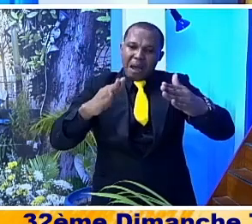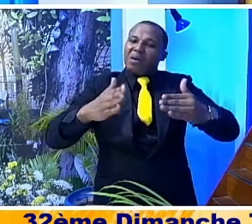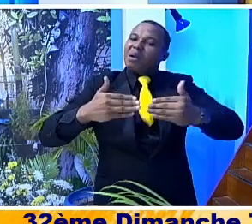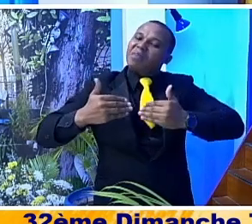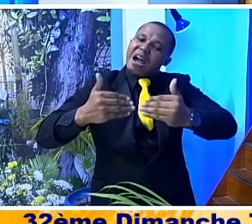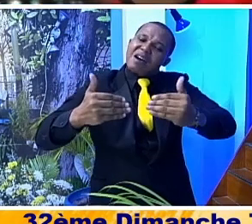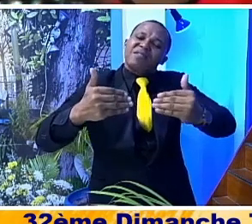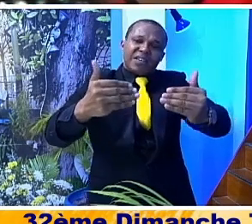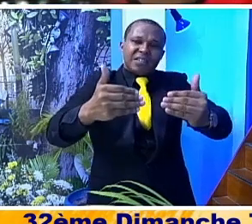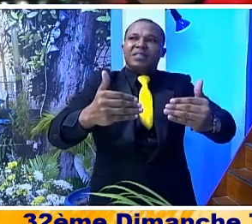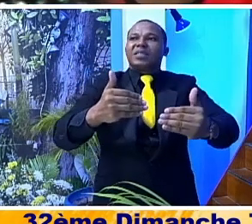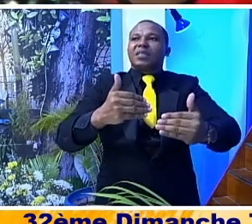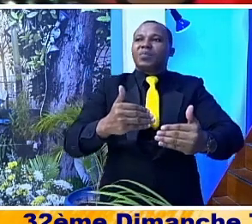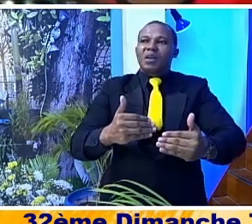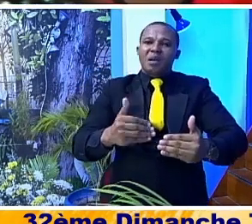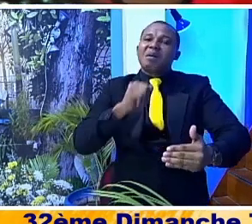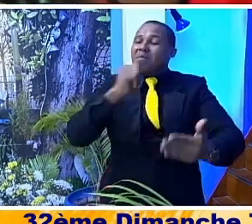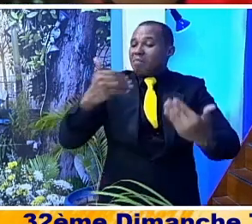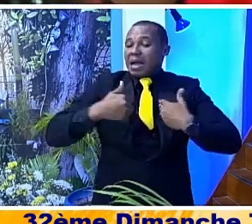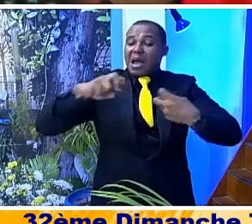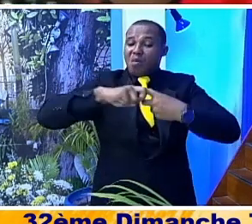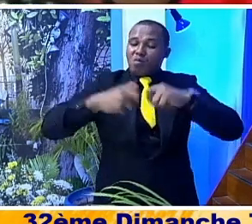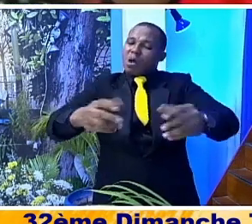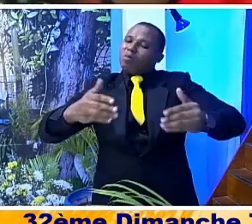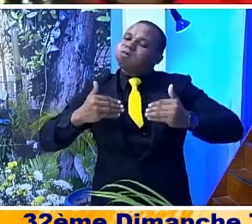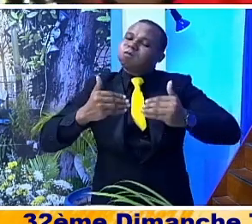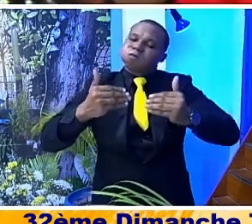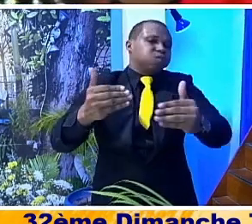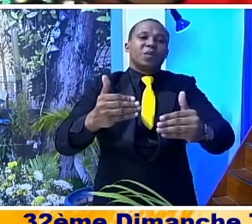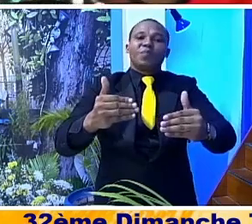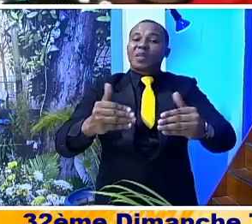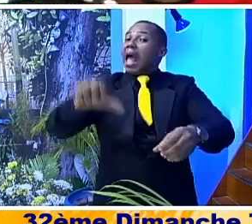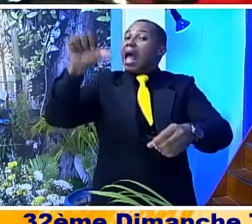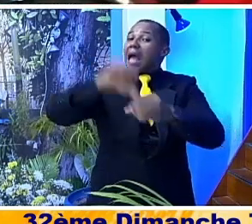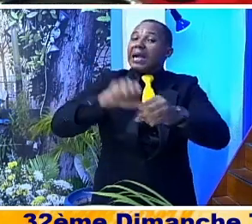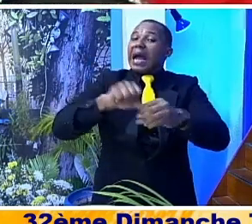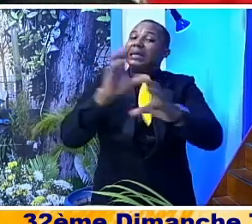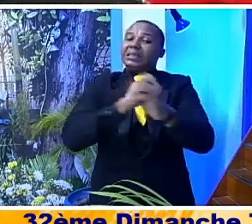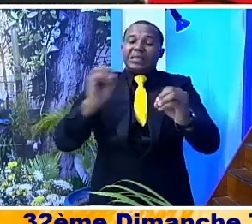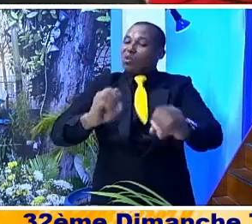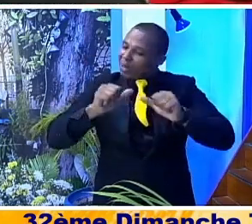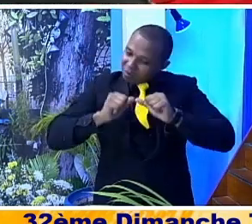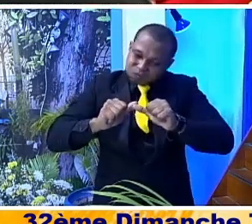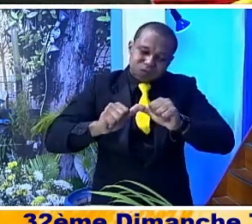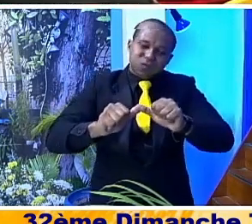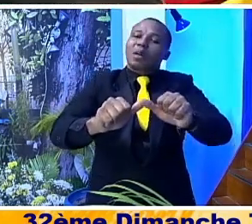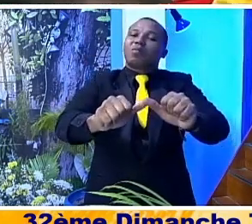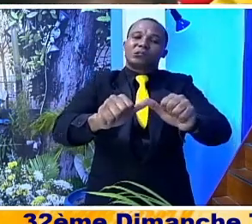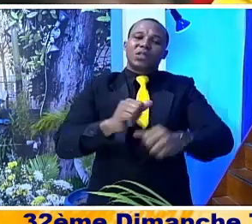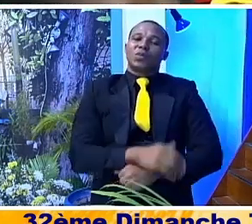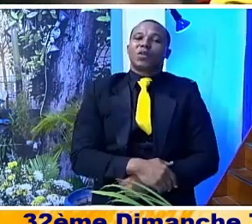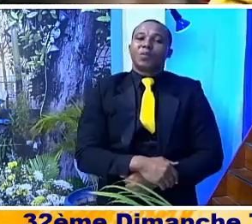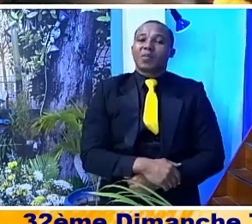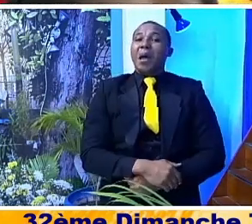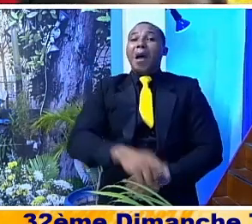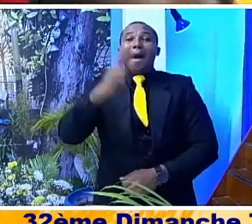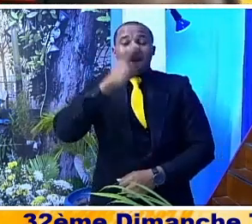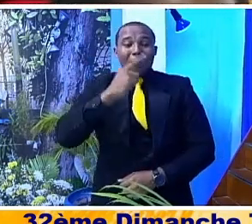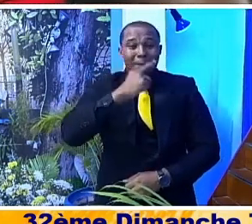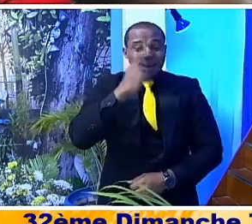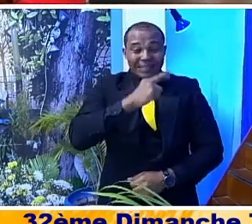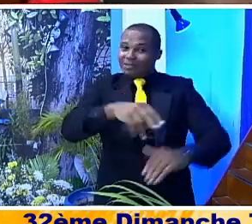on avance, ça ka arrive toujours, on kembe, pas gain gaz, n'a pas kembe toujours. Ou pas gain l'école, ça kembe toujours. Bandi entre dans l'école